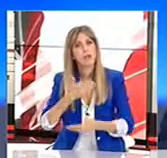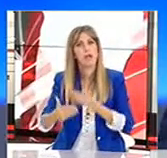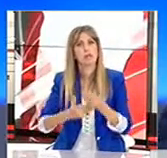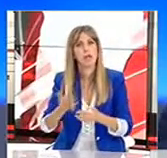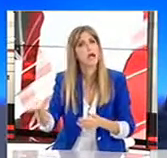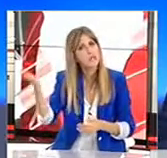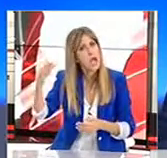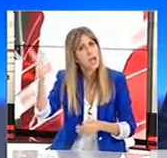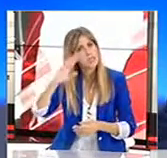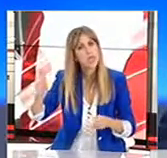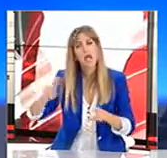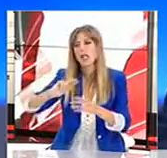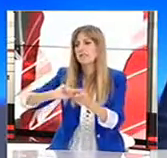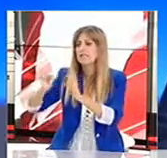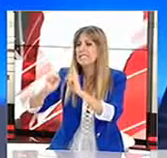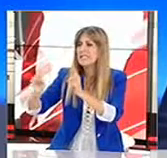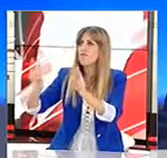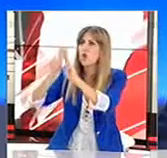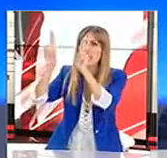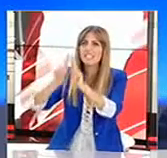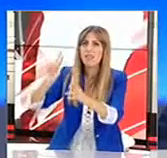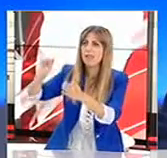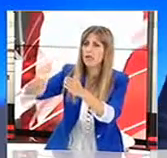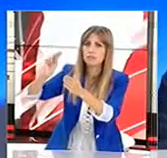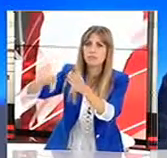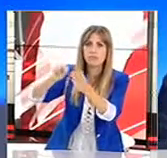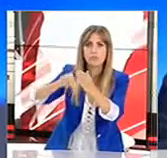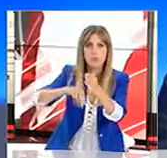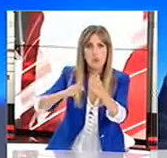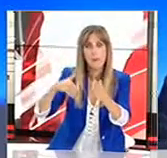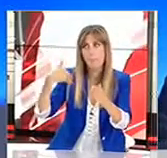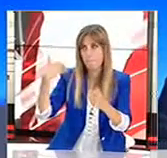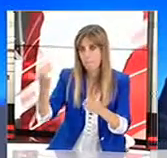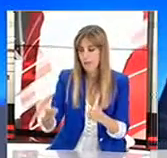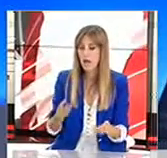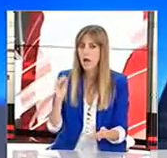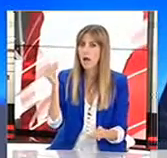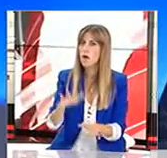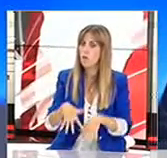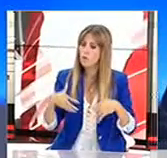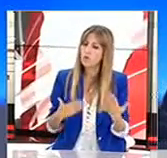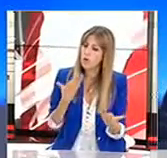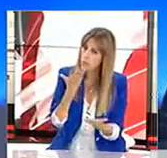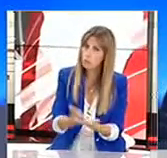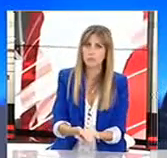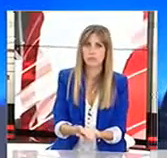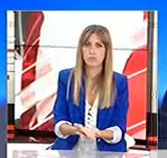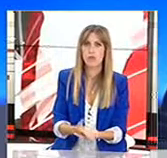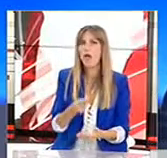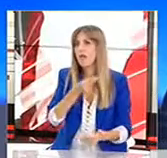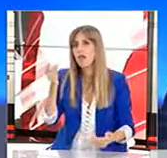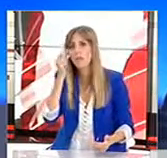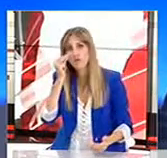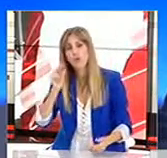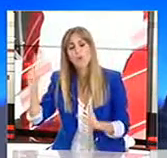διεθνείς συνθήκες, θα κυρώσει και αυτή τη συνθήκη. Και επαναλαμβάνω αυτό που σας είπα και στην